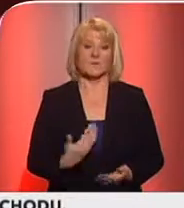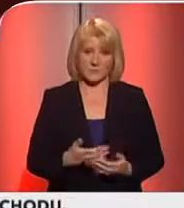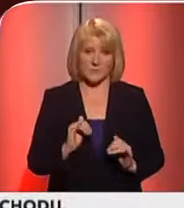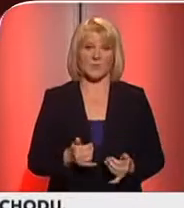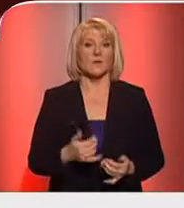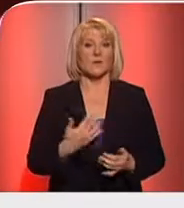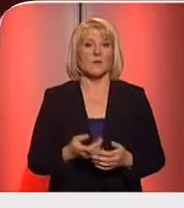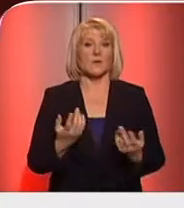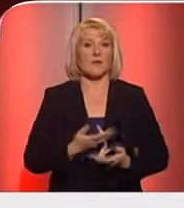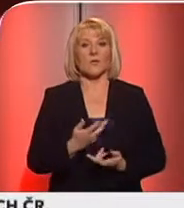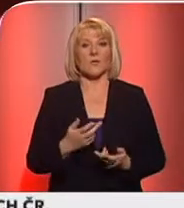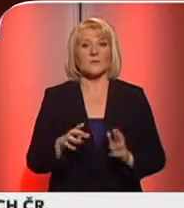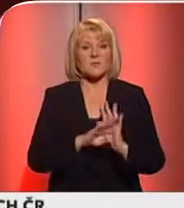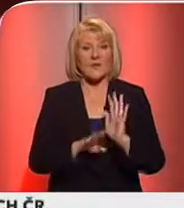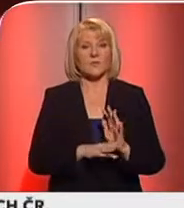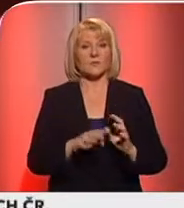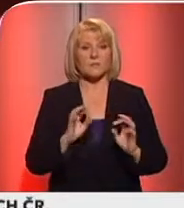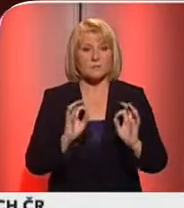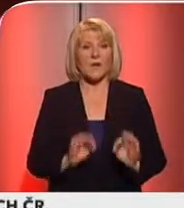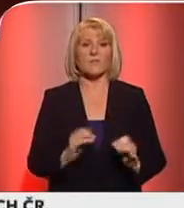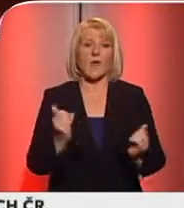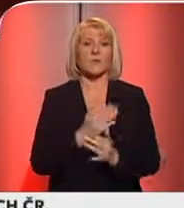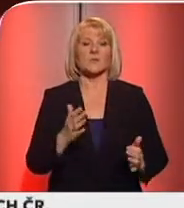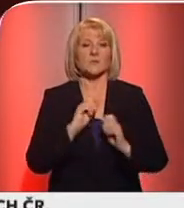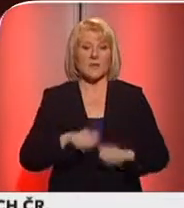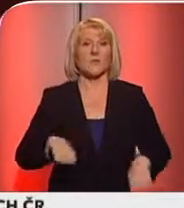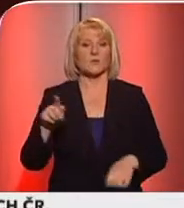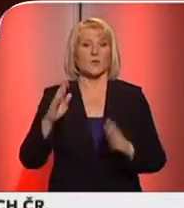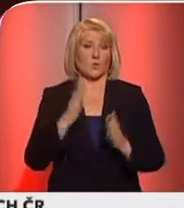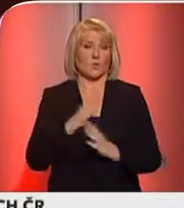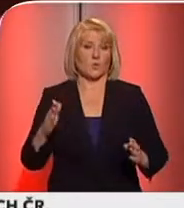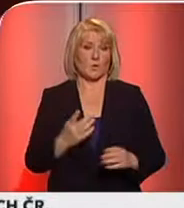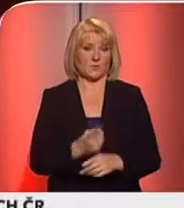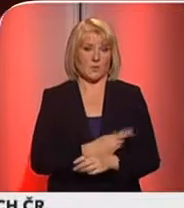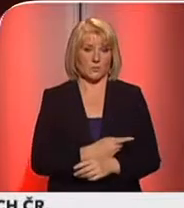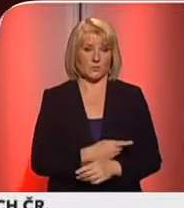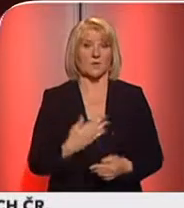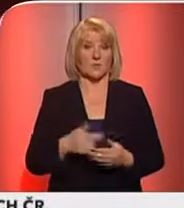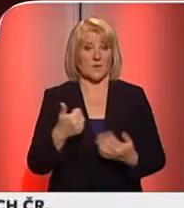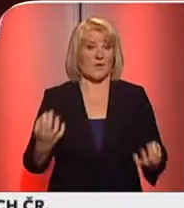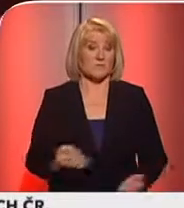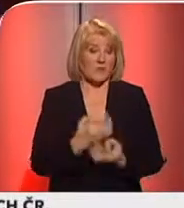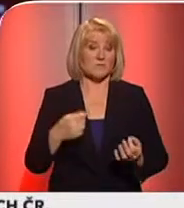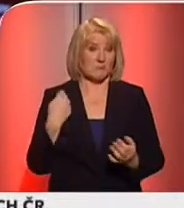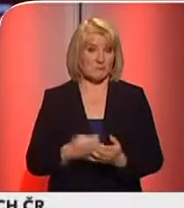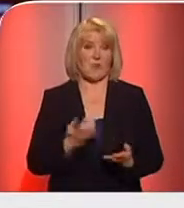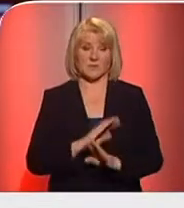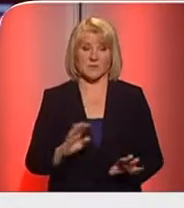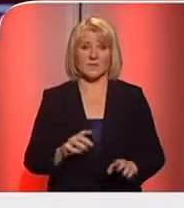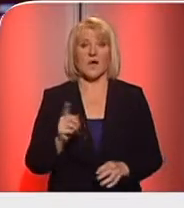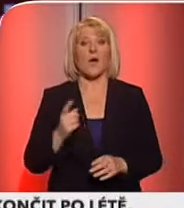o legitimnosti jakékoliv stávky rozhoduje soud. To je jedno z řešení, které je a platí. A